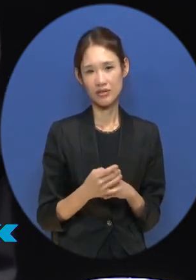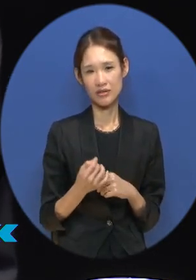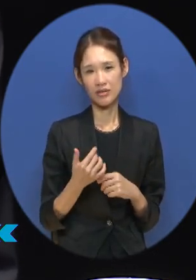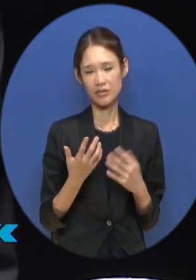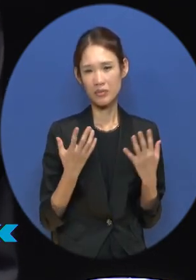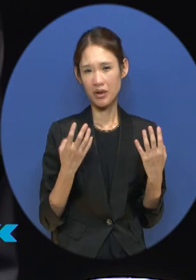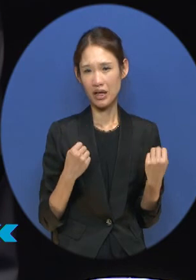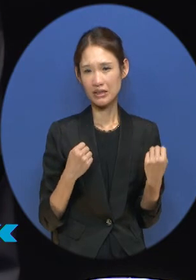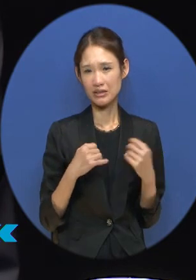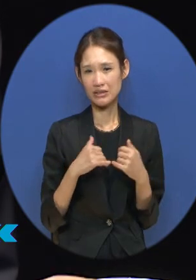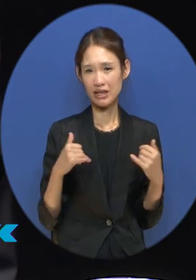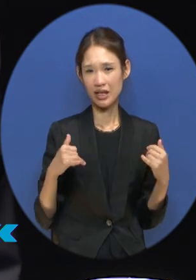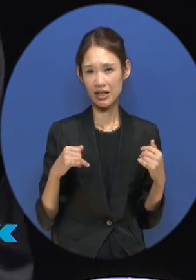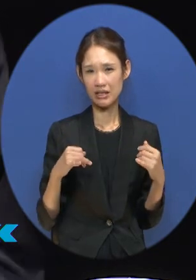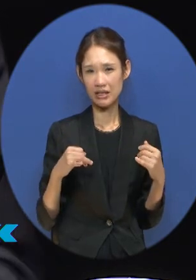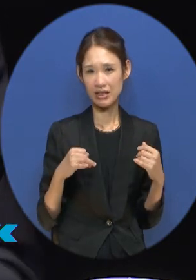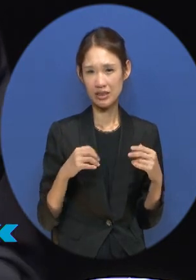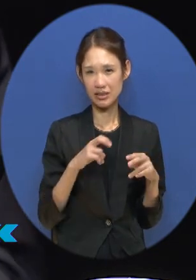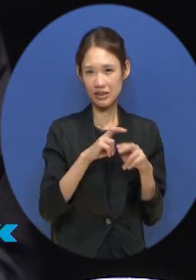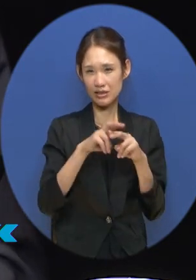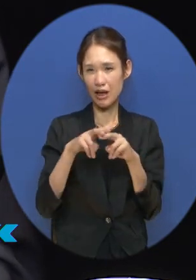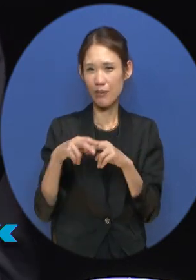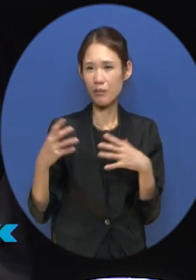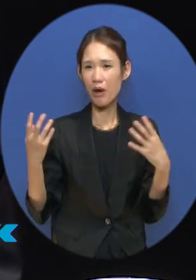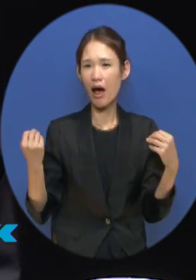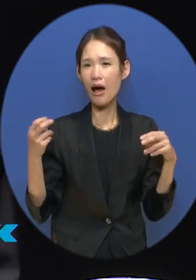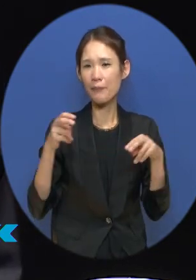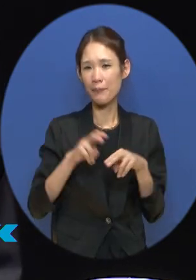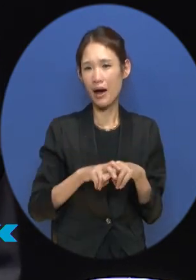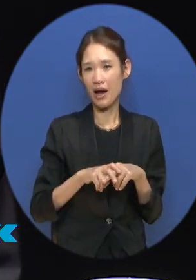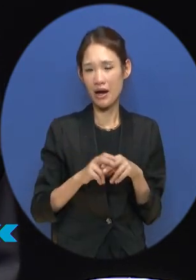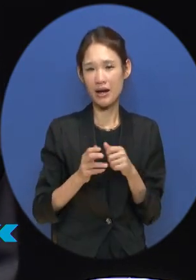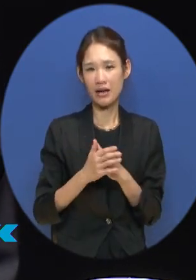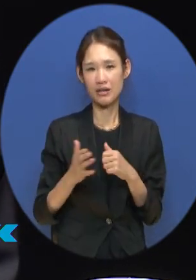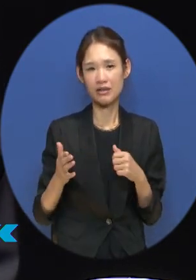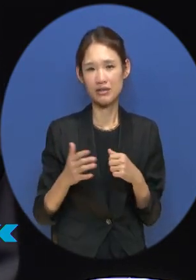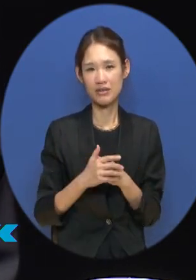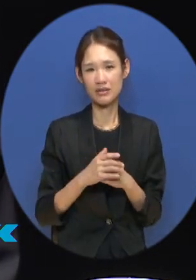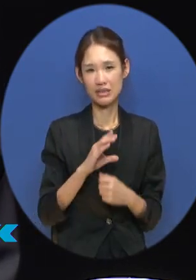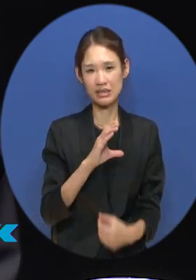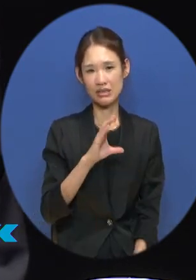좀 이런 워낙 많은 사람들이 타니까